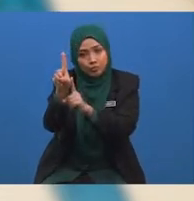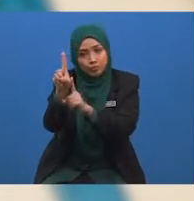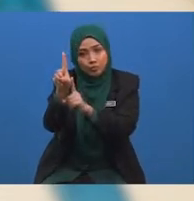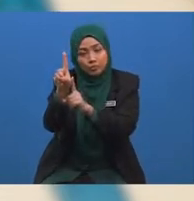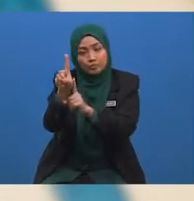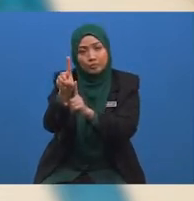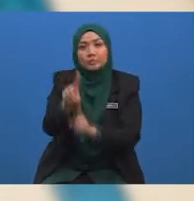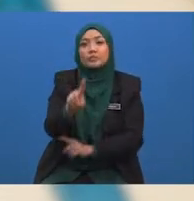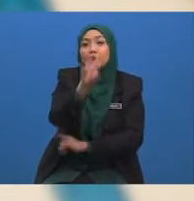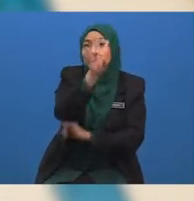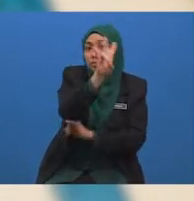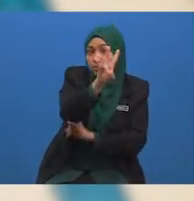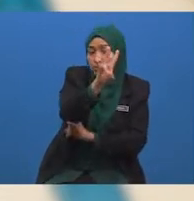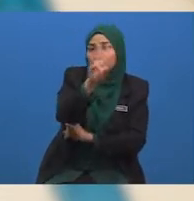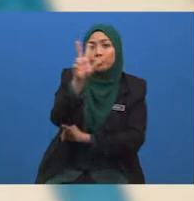71,